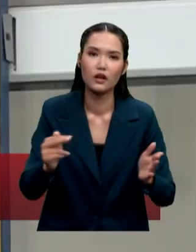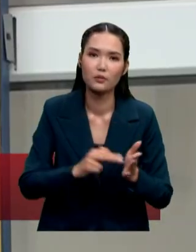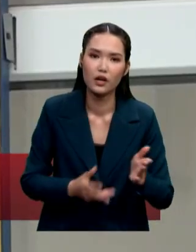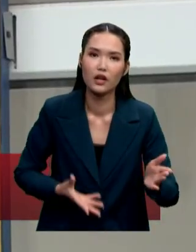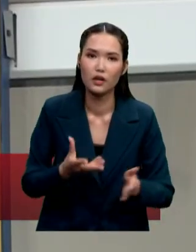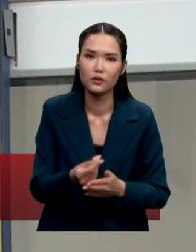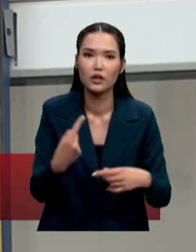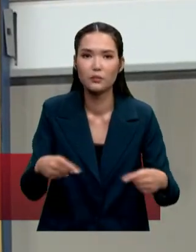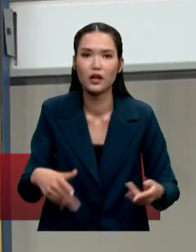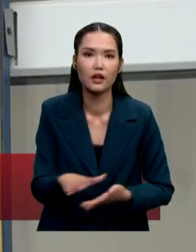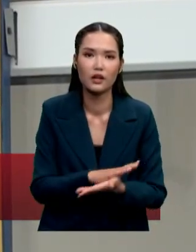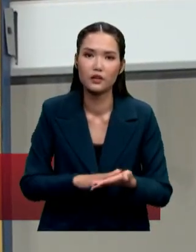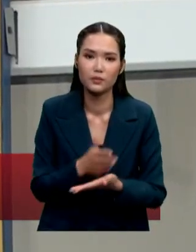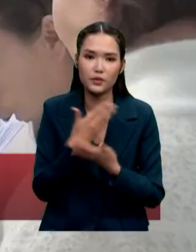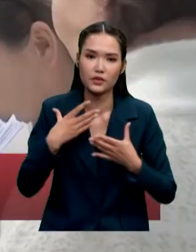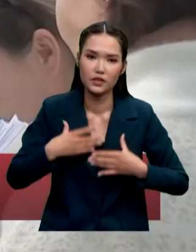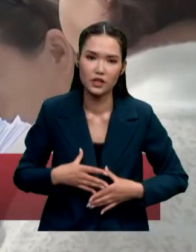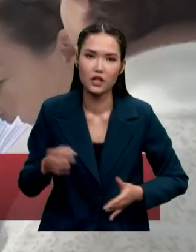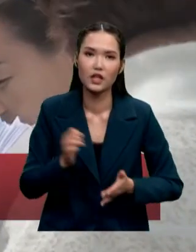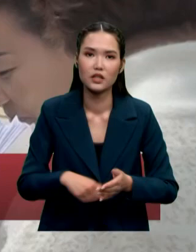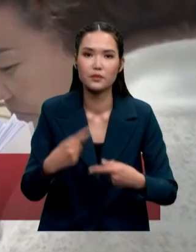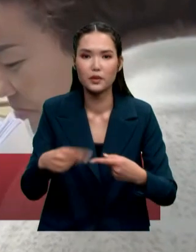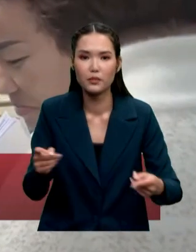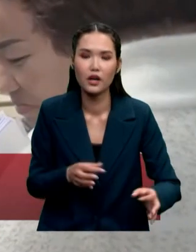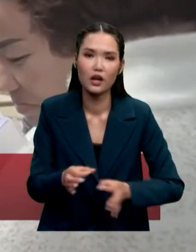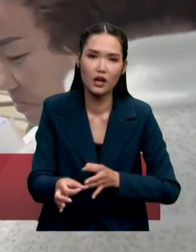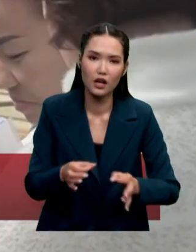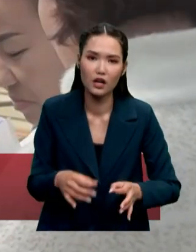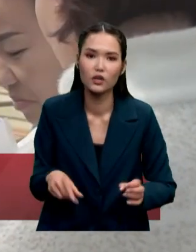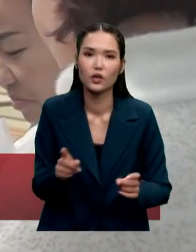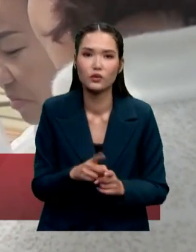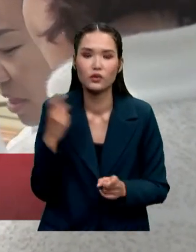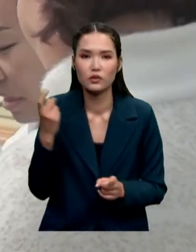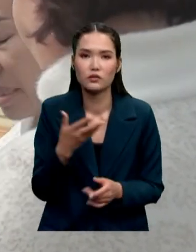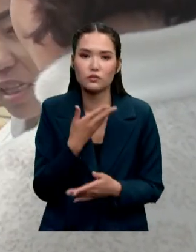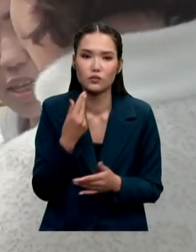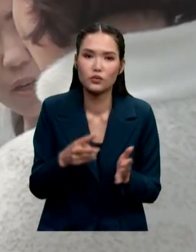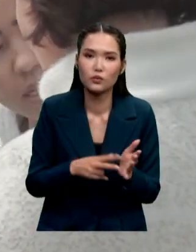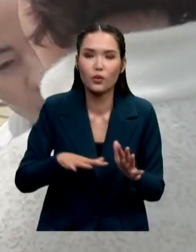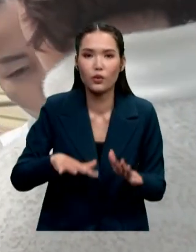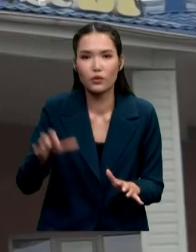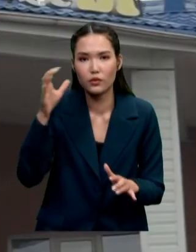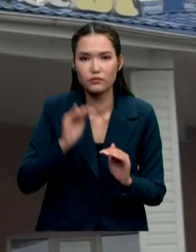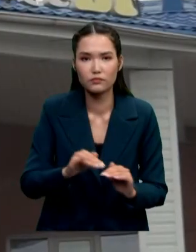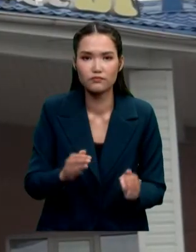төлеуден басқа амалы жоқ. Себебі басқарма басшысы кері бұрылатын жол жоқ деп